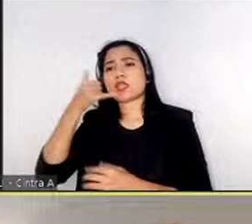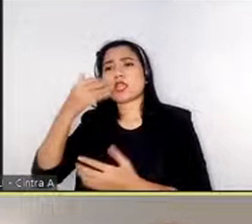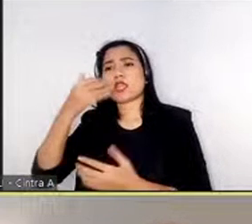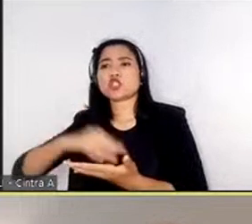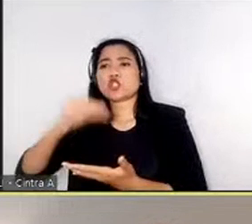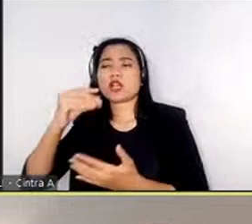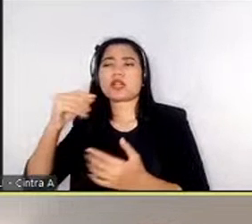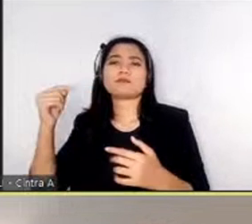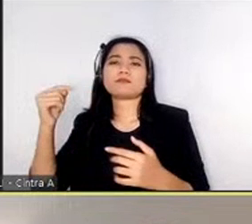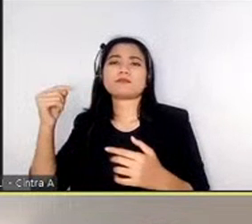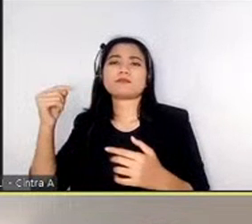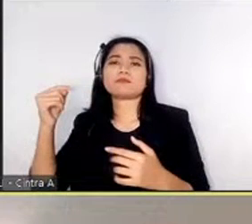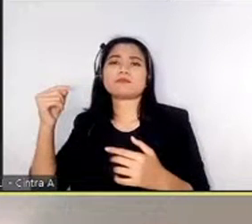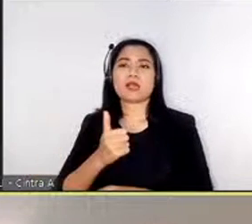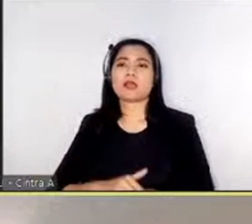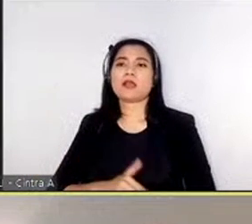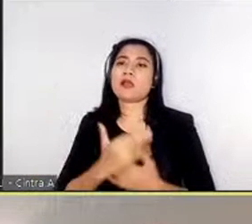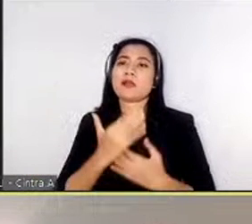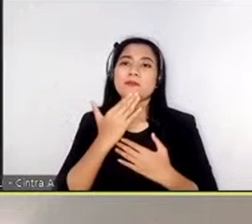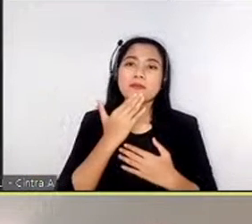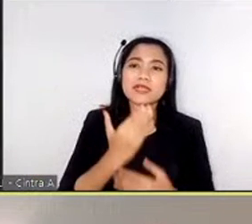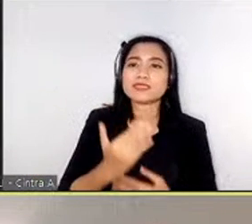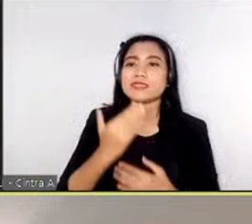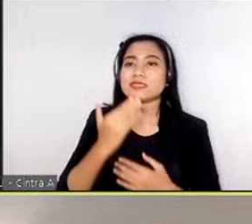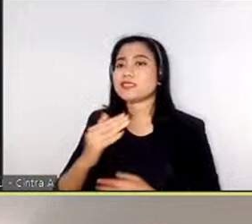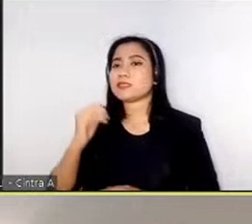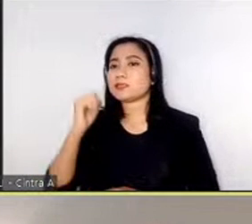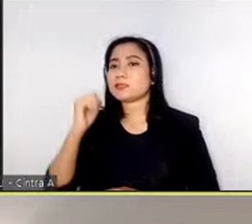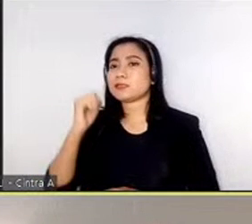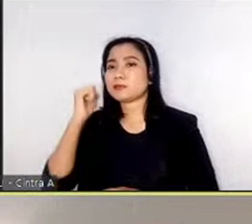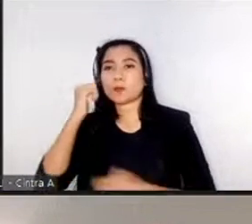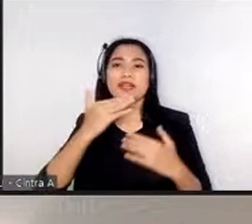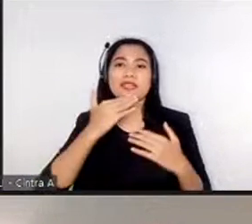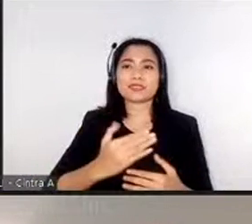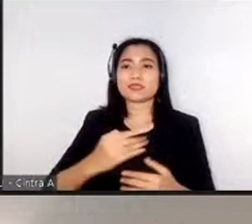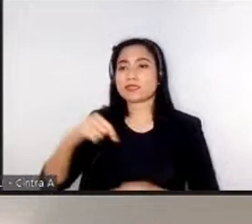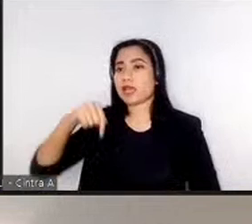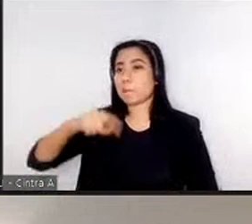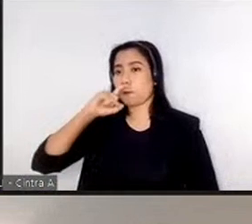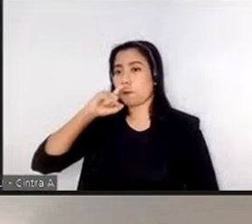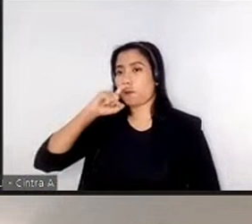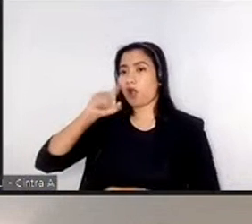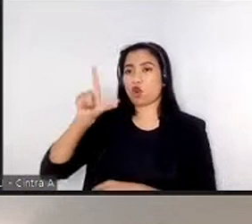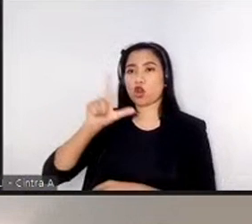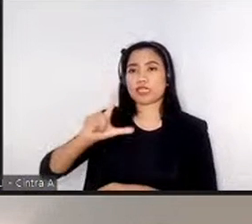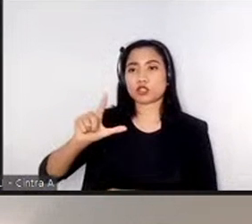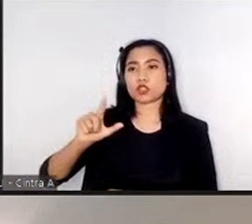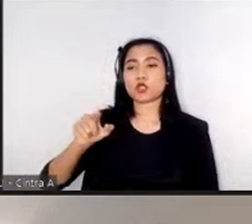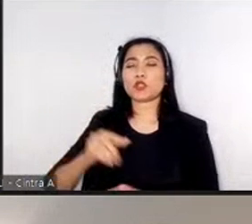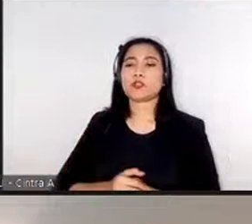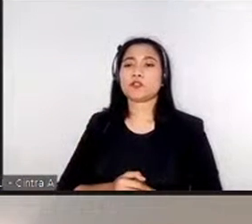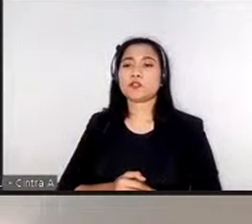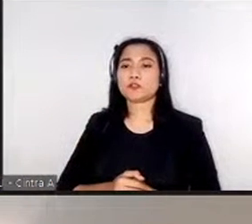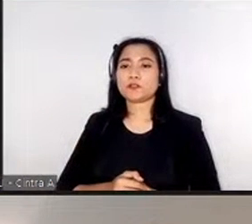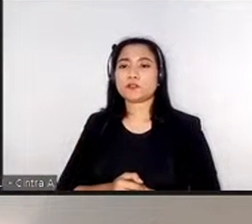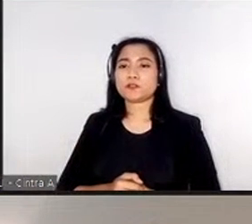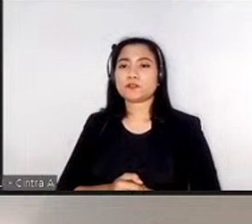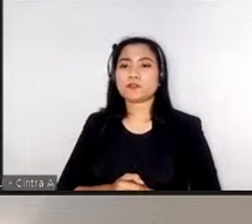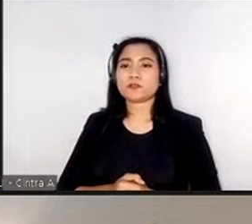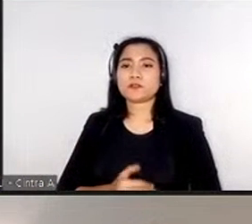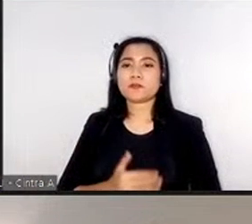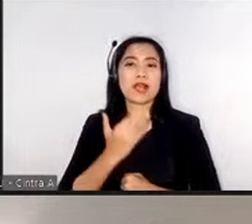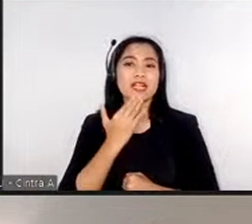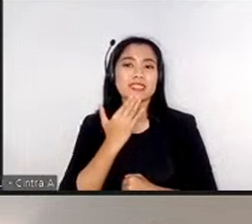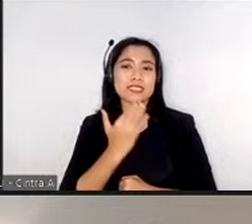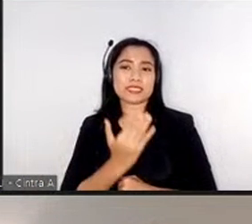Baik terima kasih banyak Ibu bapakor Terima kasih banyak Han melengkapi apa